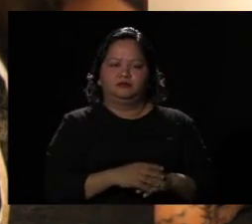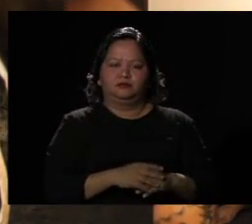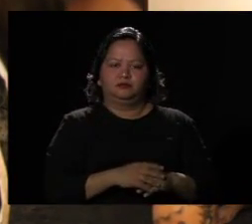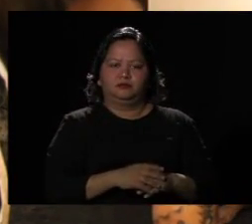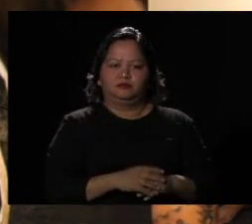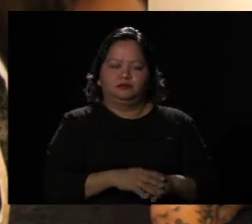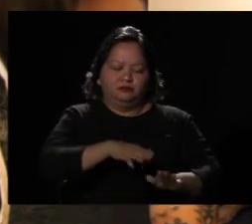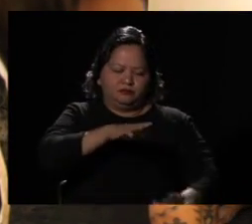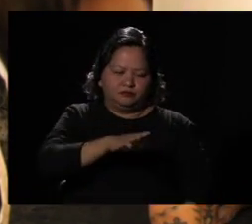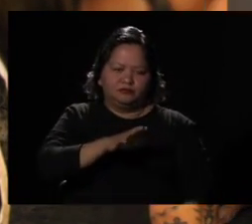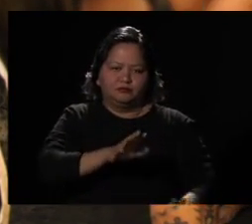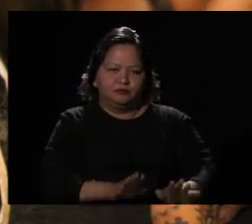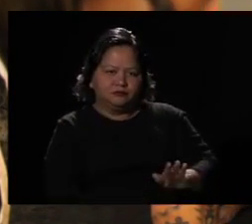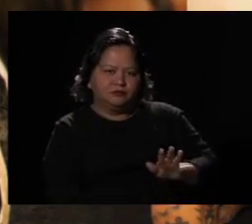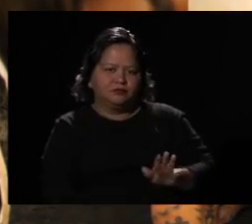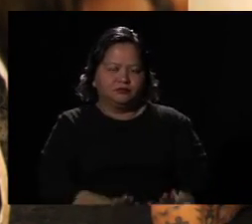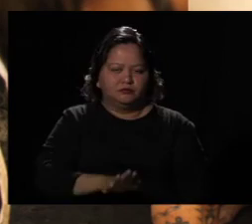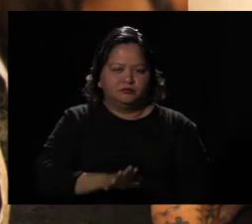honyo